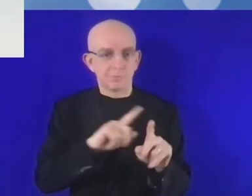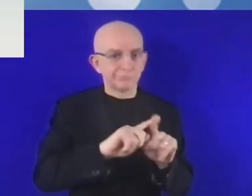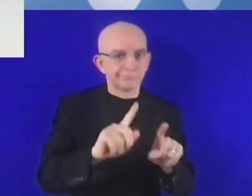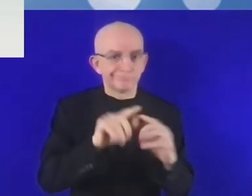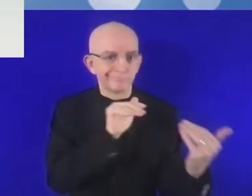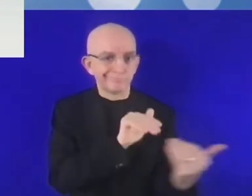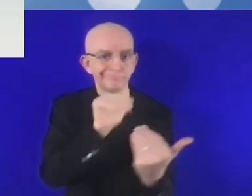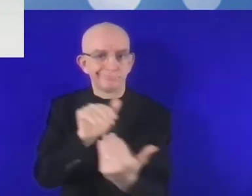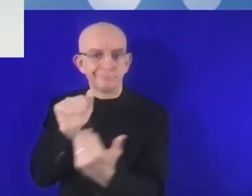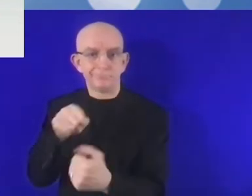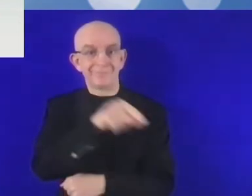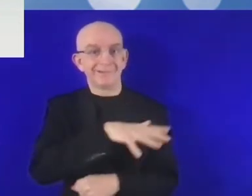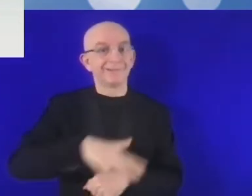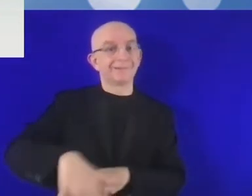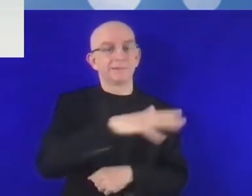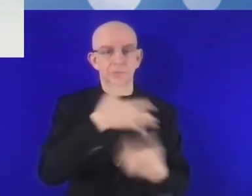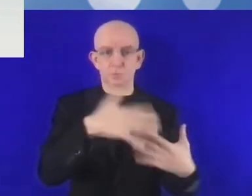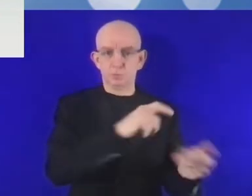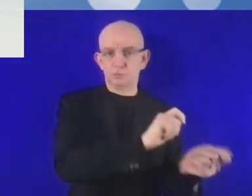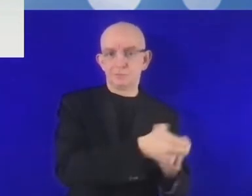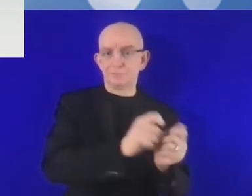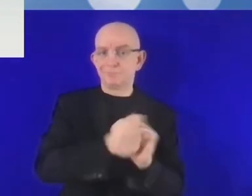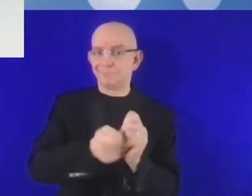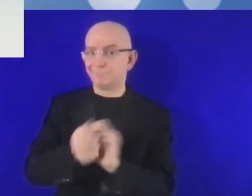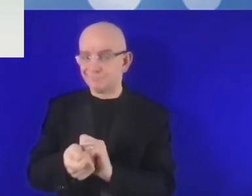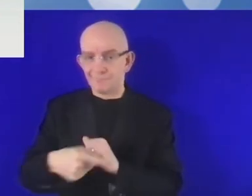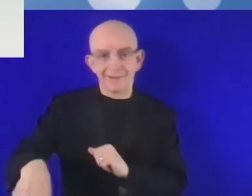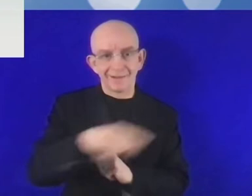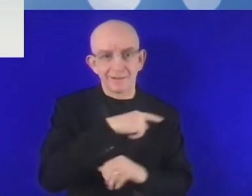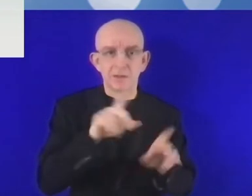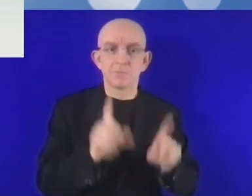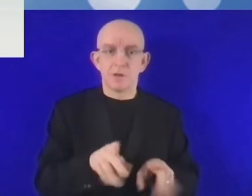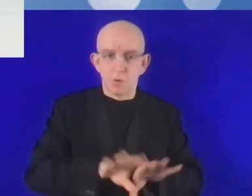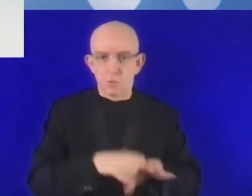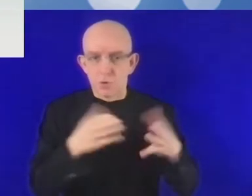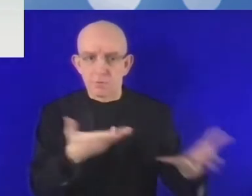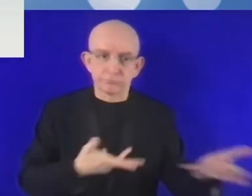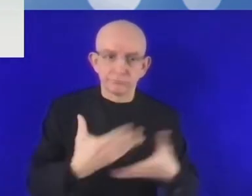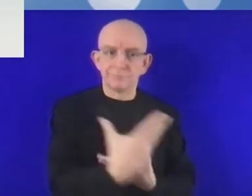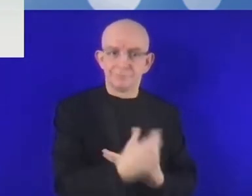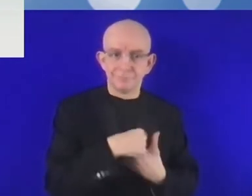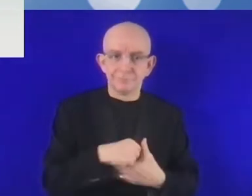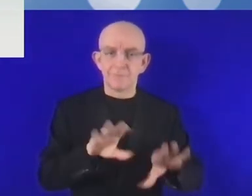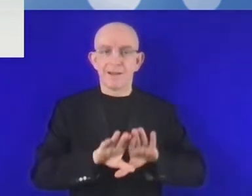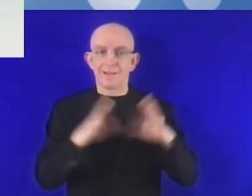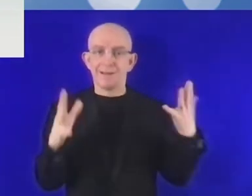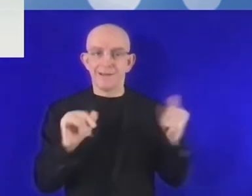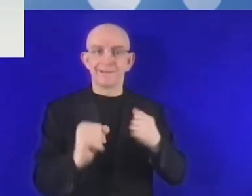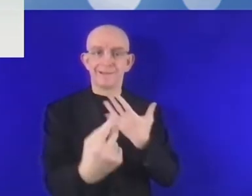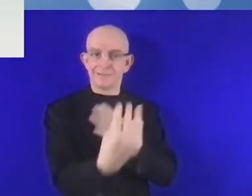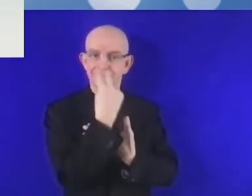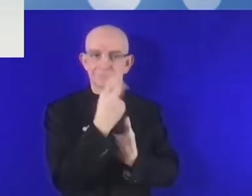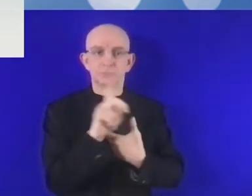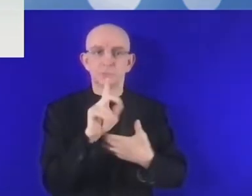بعضنا بشكل أفضل بشفافية. إن قمة IGF هو بنفسه